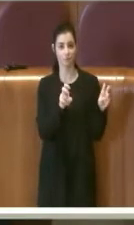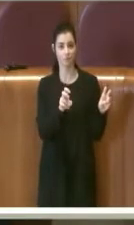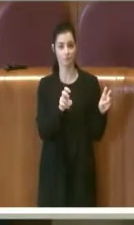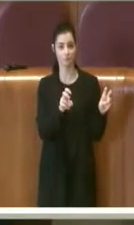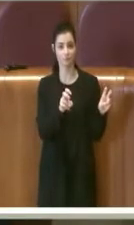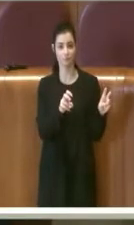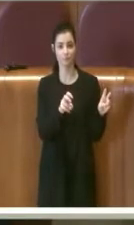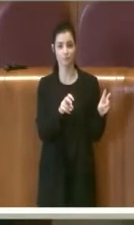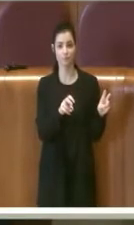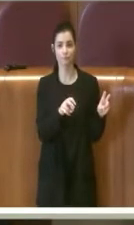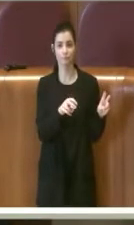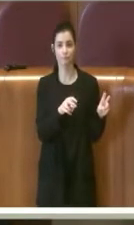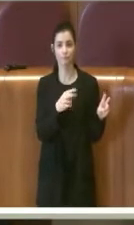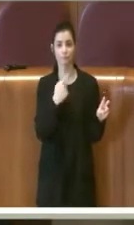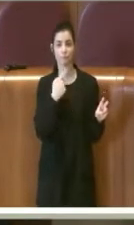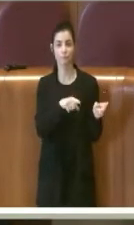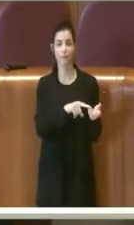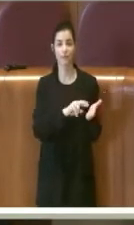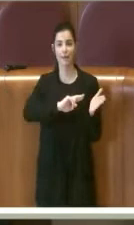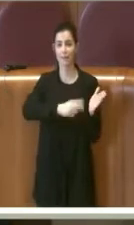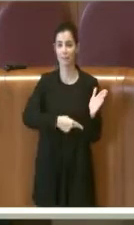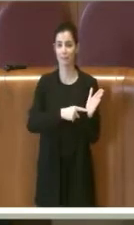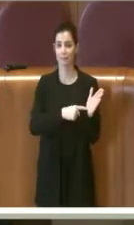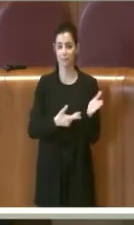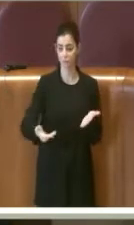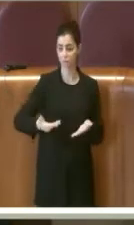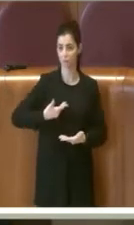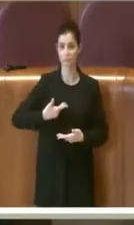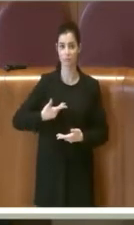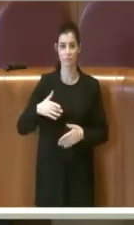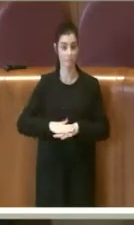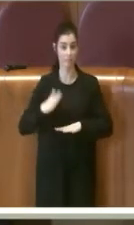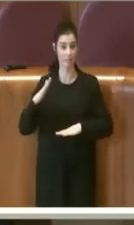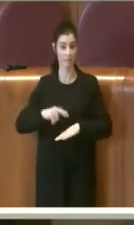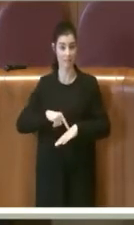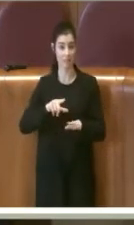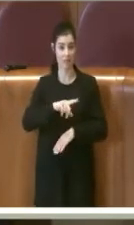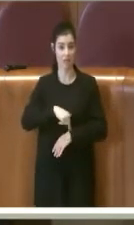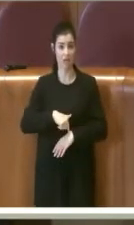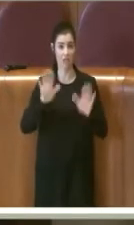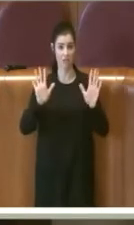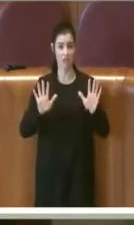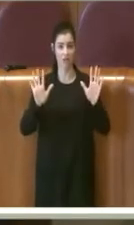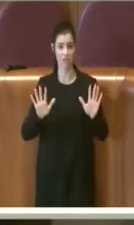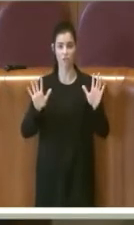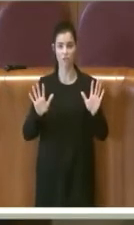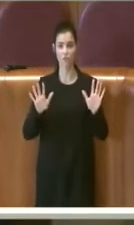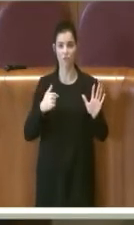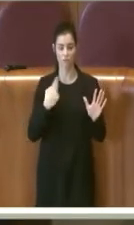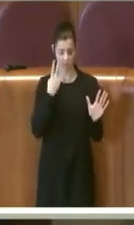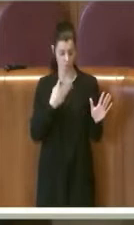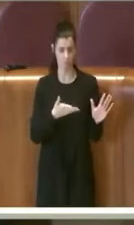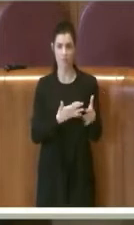senza considerare l'emendamento che abbiamo ricevuto di giunta stamattina alle 10, vedo che su